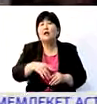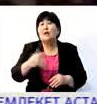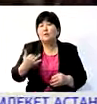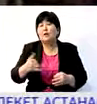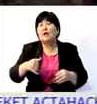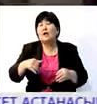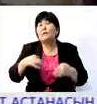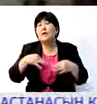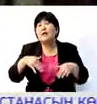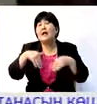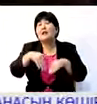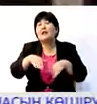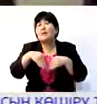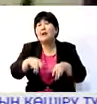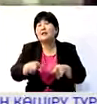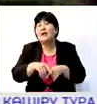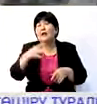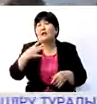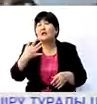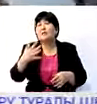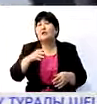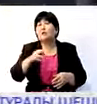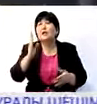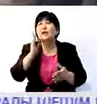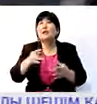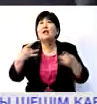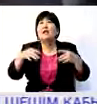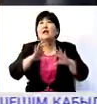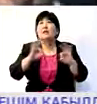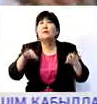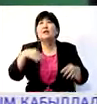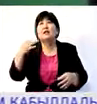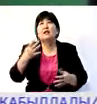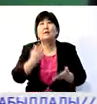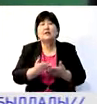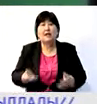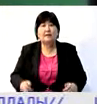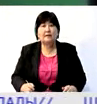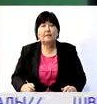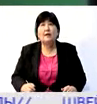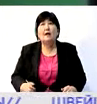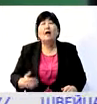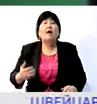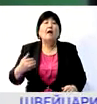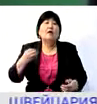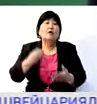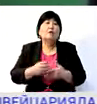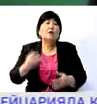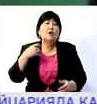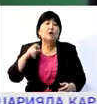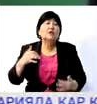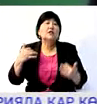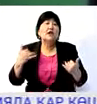мерекелік демонстрациядан 45 минуттық тікелей репортажды тамашалай алды. Құрметті қызылордалықтар,